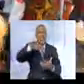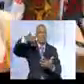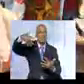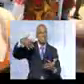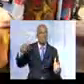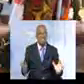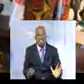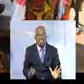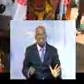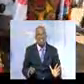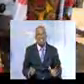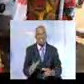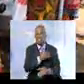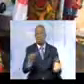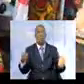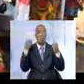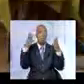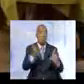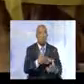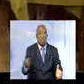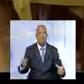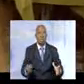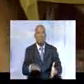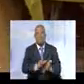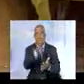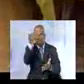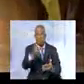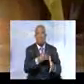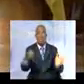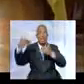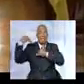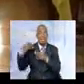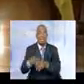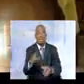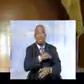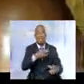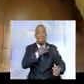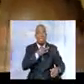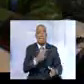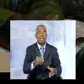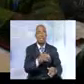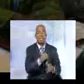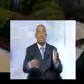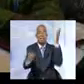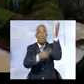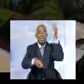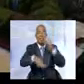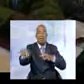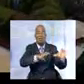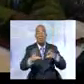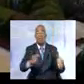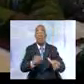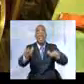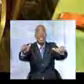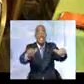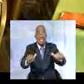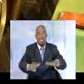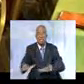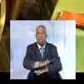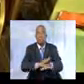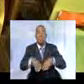de l'activité économique, les responsables de la délégation régionale de la Chambre de commerce et d'industrie mènent des actions d'envergure sur le